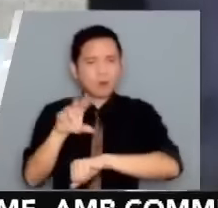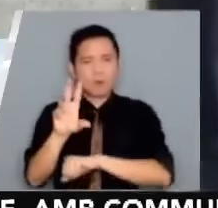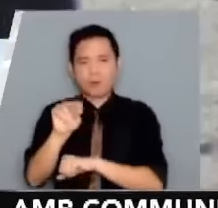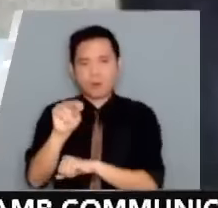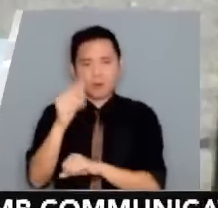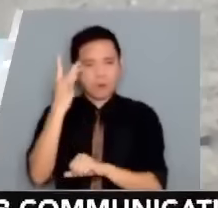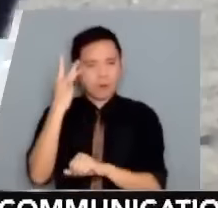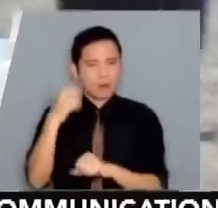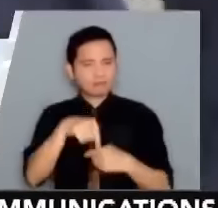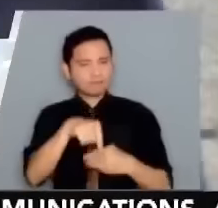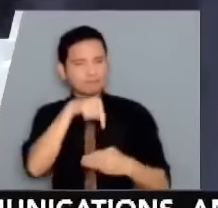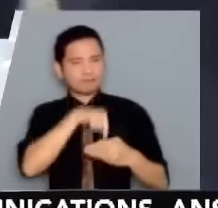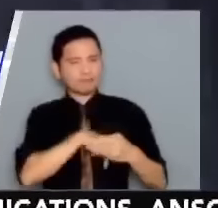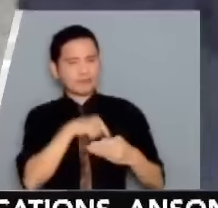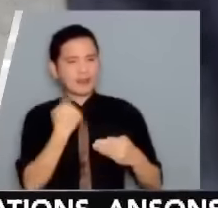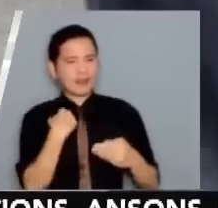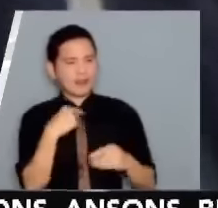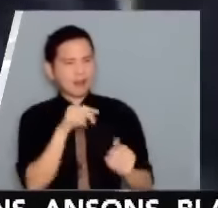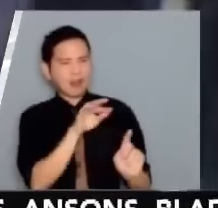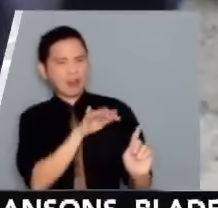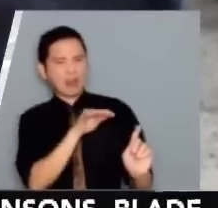pagkaroon ng maraming